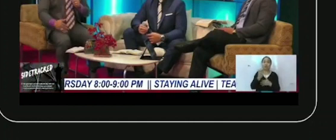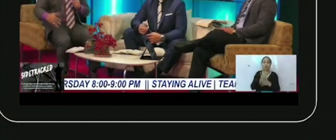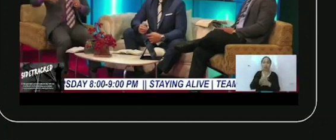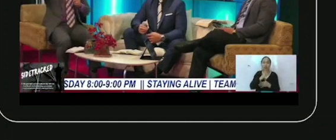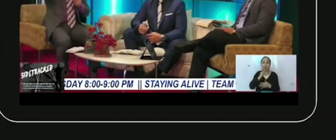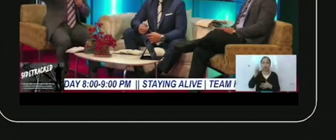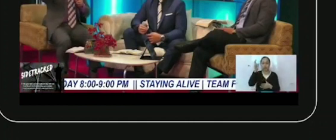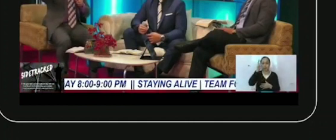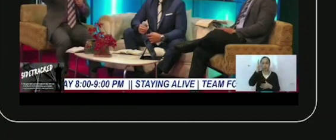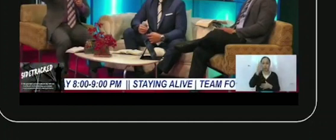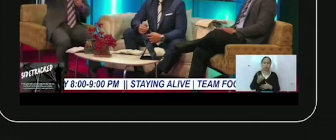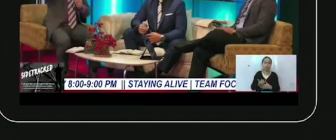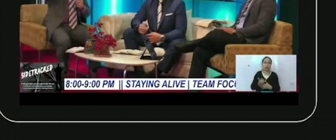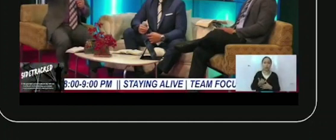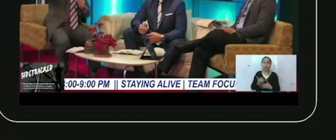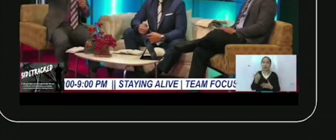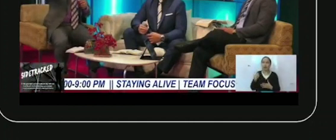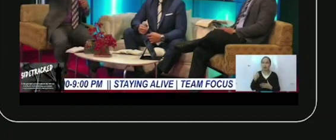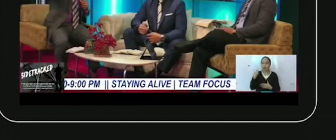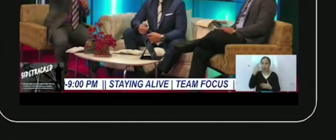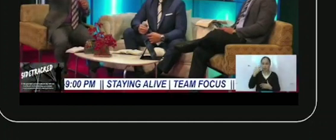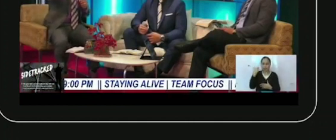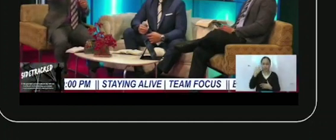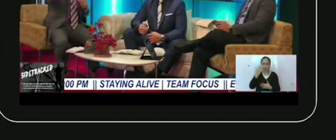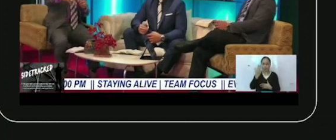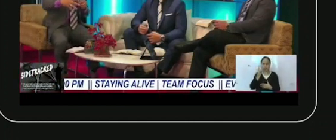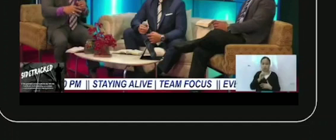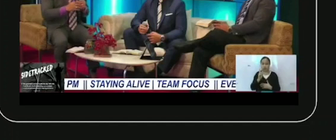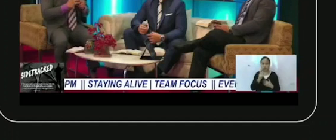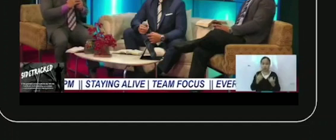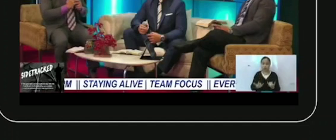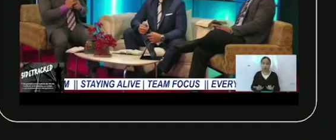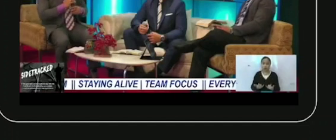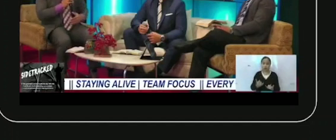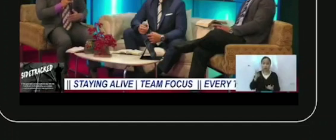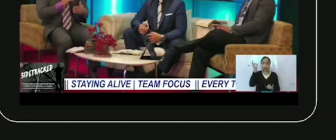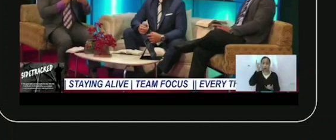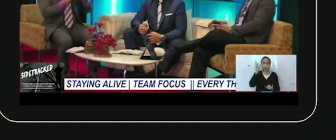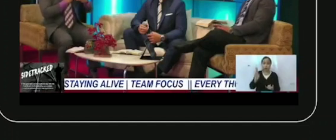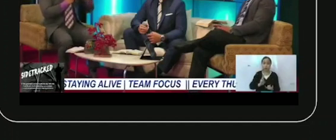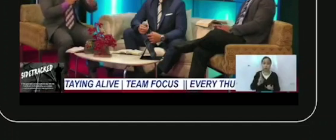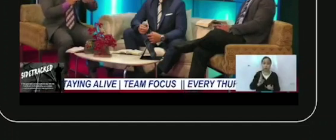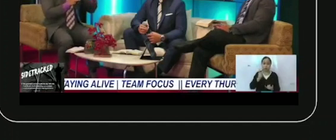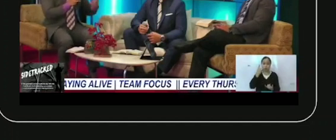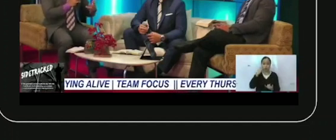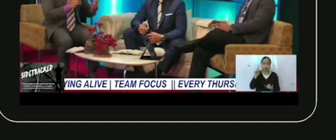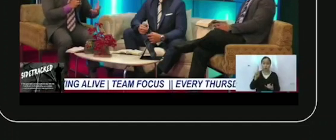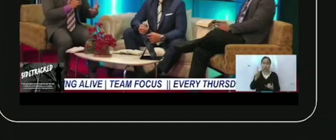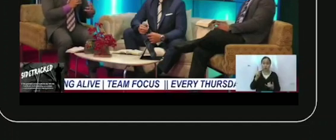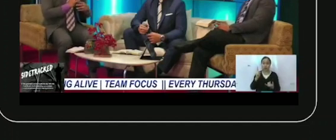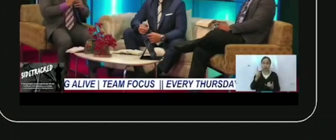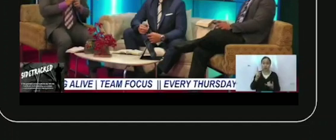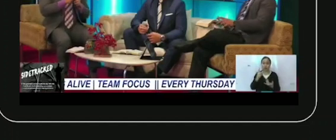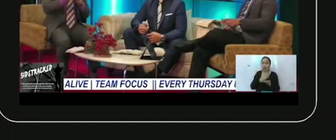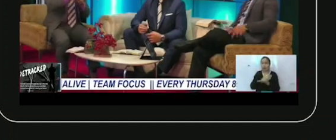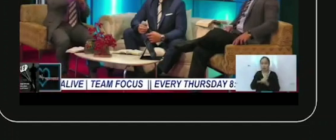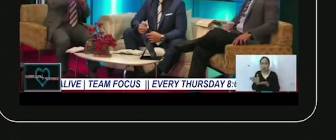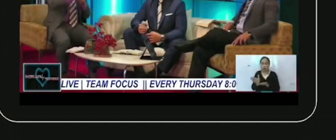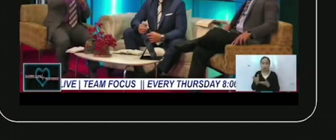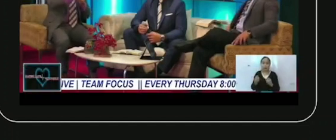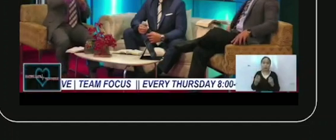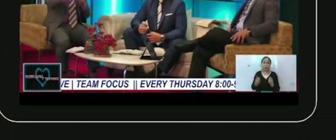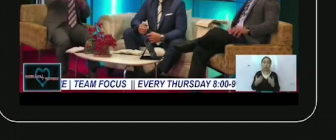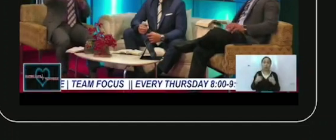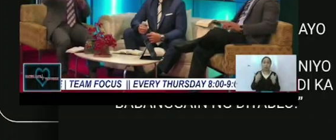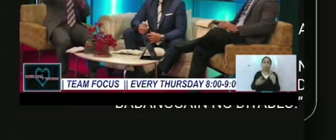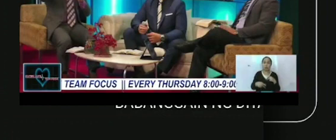reason, maraming, pag yung pangkasalukuyan talaga ngayon na ginagamit ng Diablo na pangligaw sa maraming young people, yan yung mag-aalis